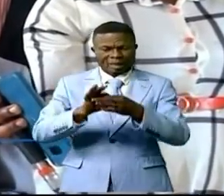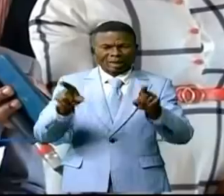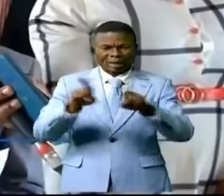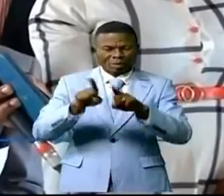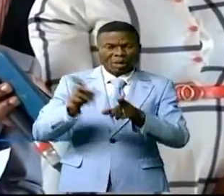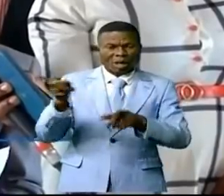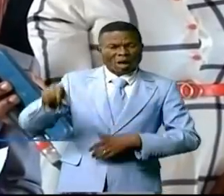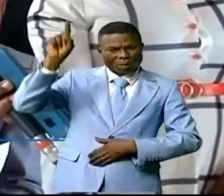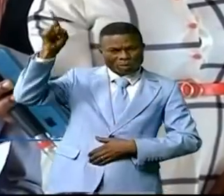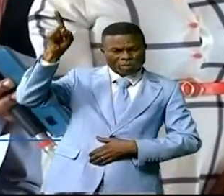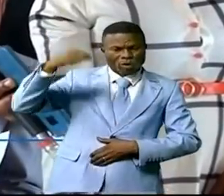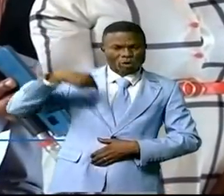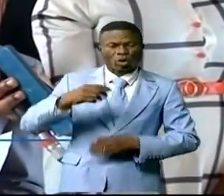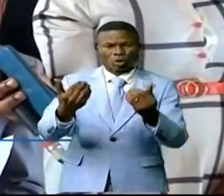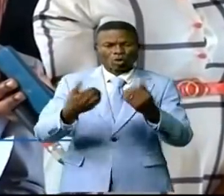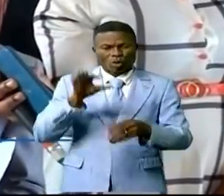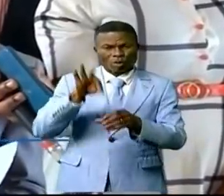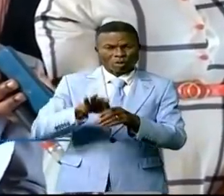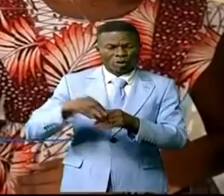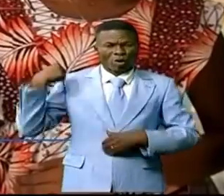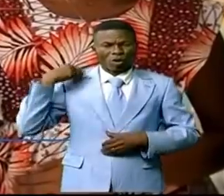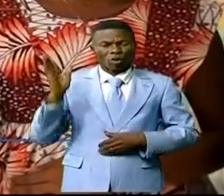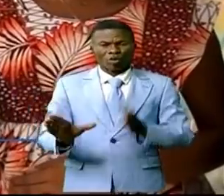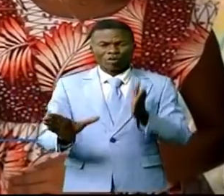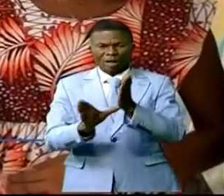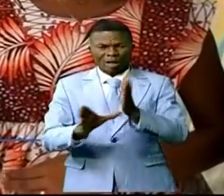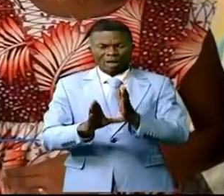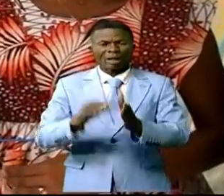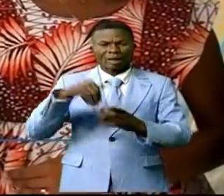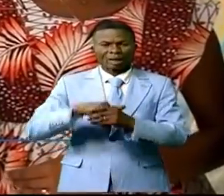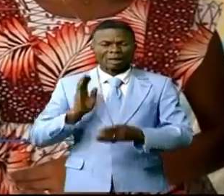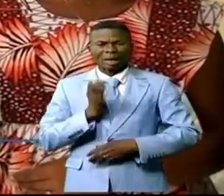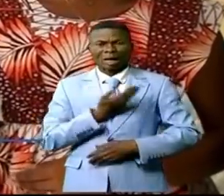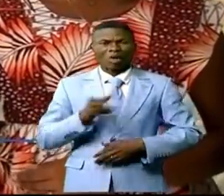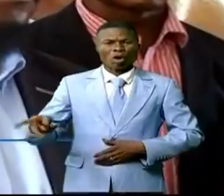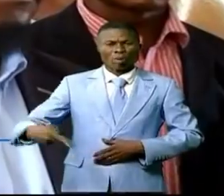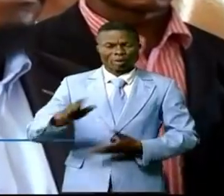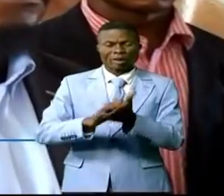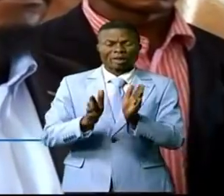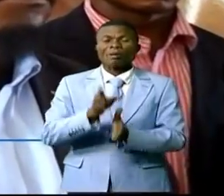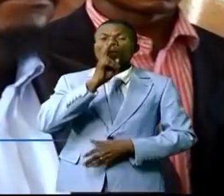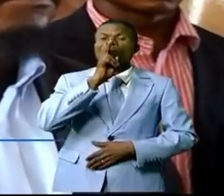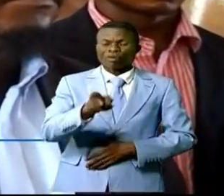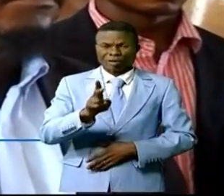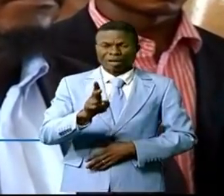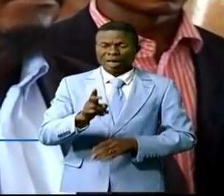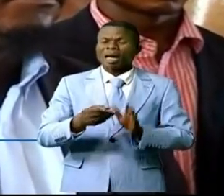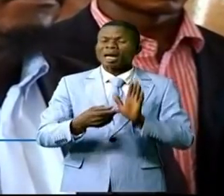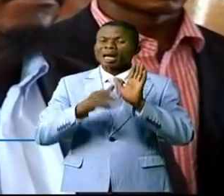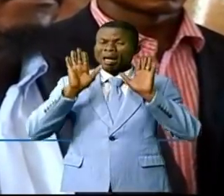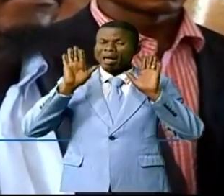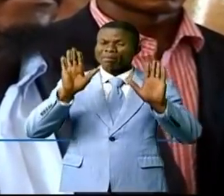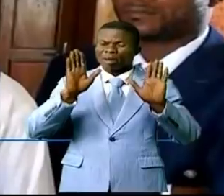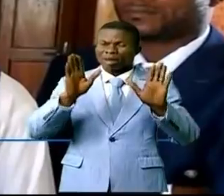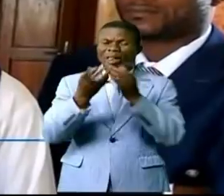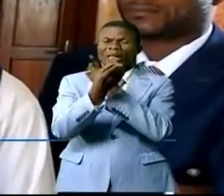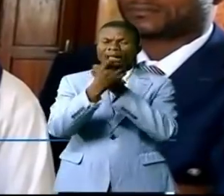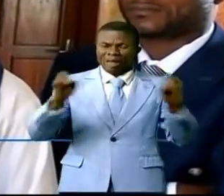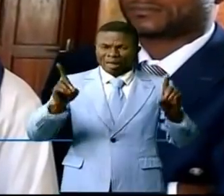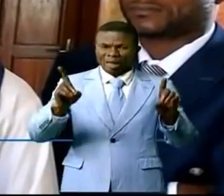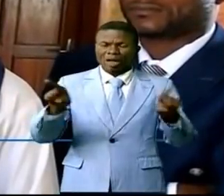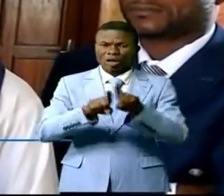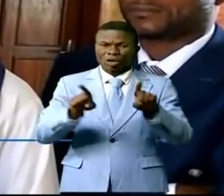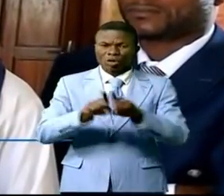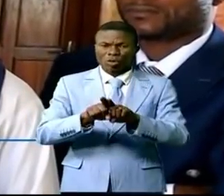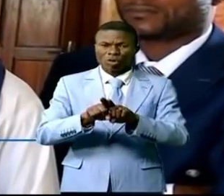Lomami, nous voulons que l'élection du gouverneur et vice-gouverneur de notre province soit une véritable démonstration de la démocratie telle que prônée par les